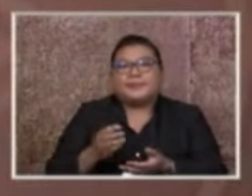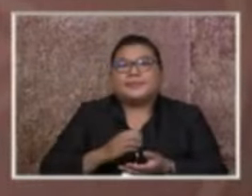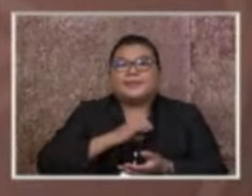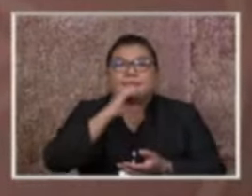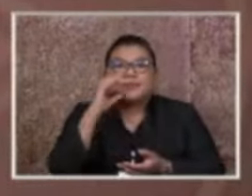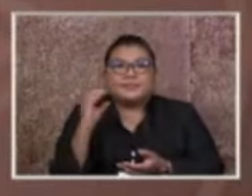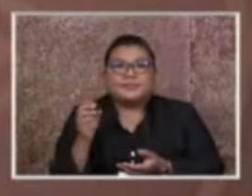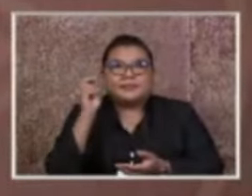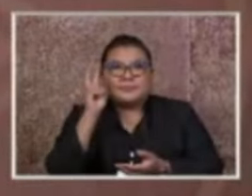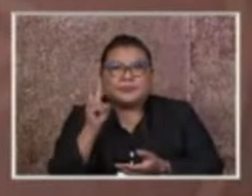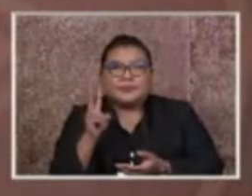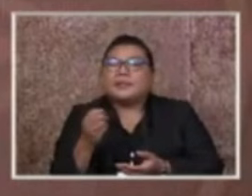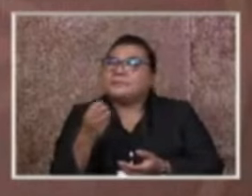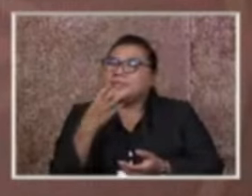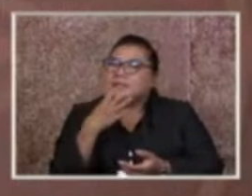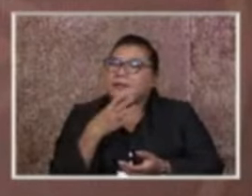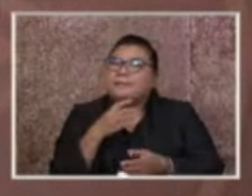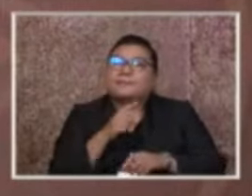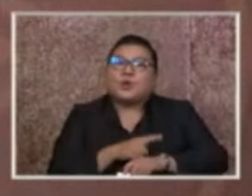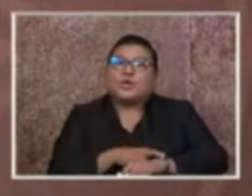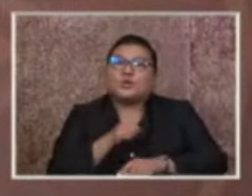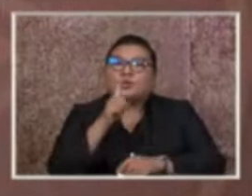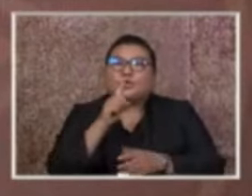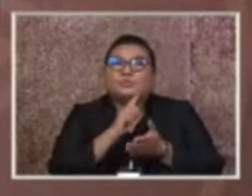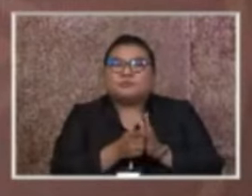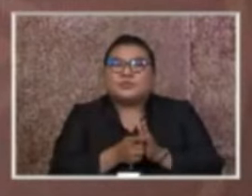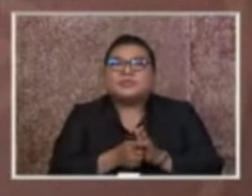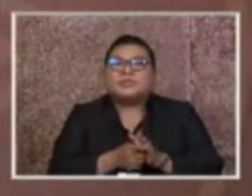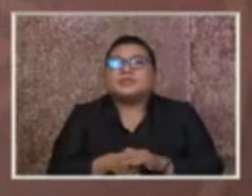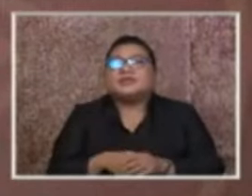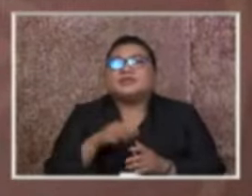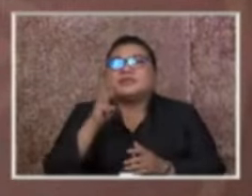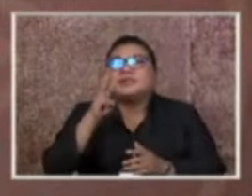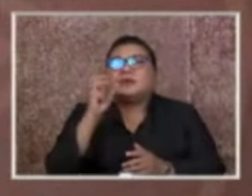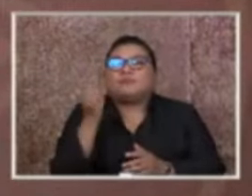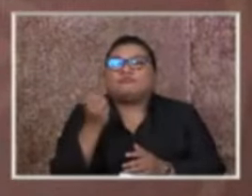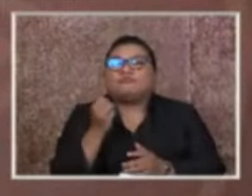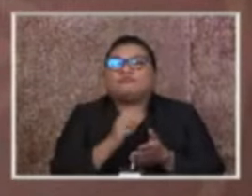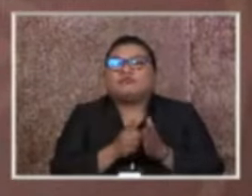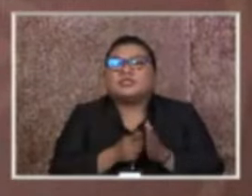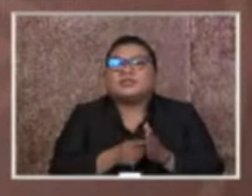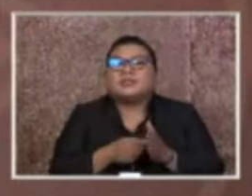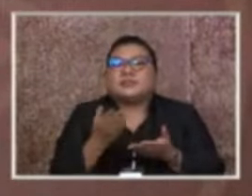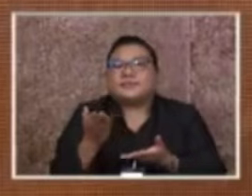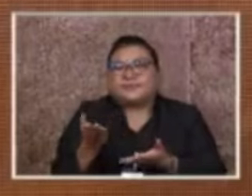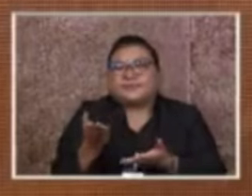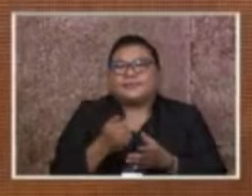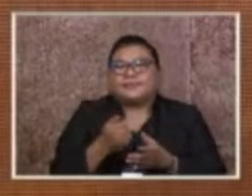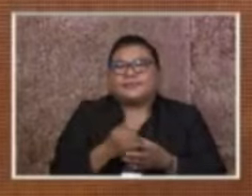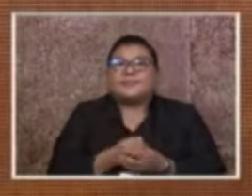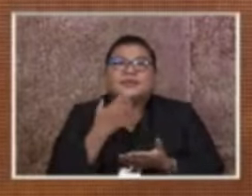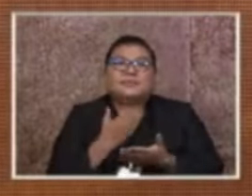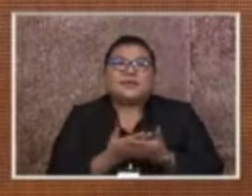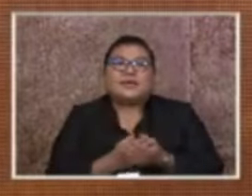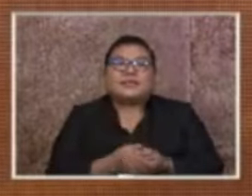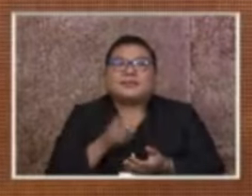2 untuk menjawab waktu menjawab 1 menit 30 detik dimulai saat berbicara kami persilakan terima kasih